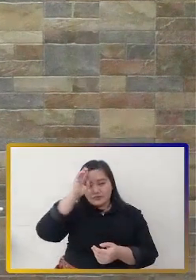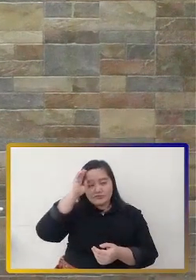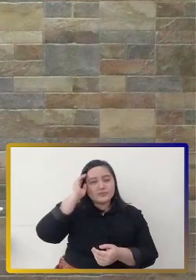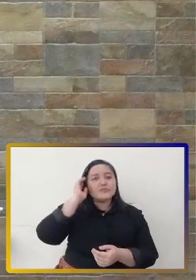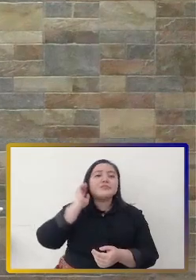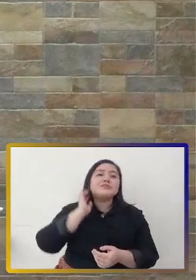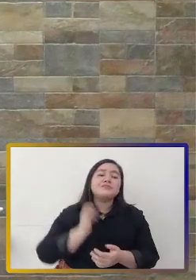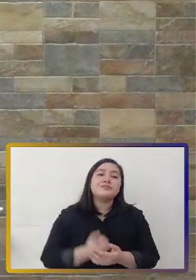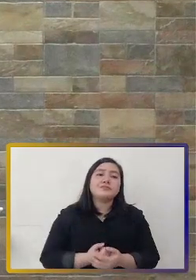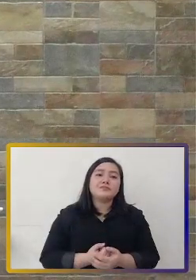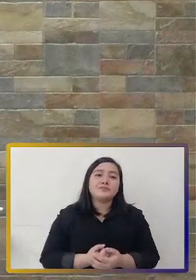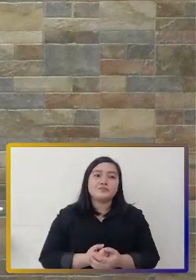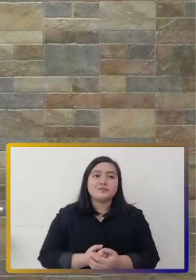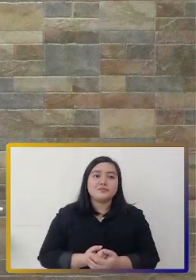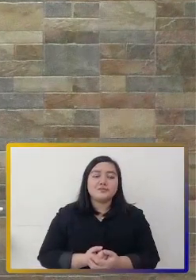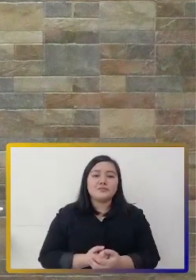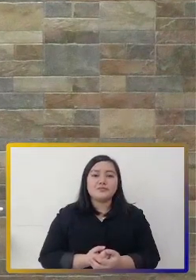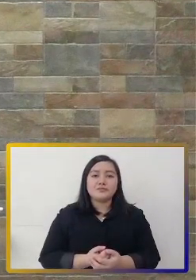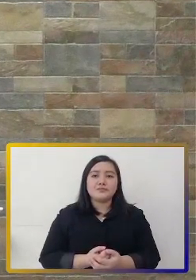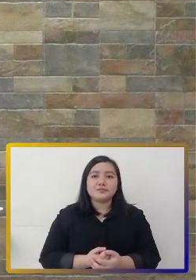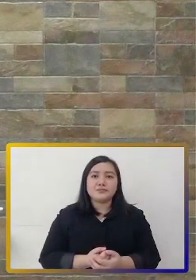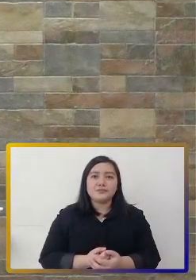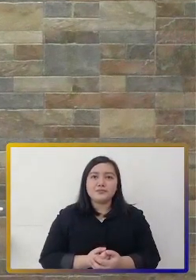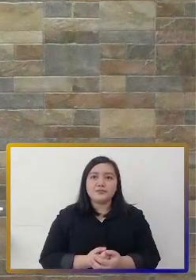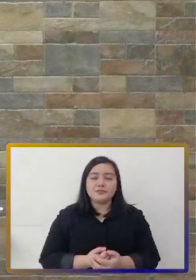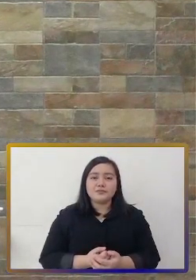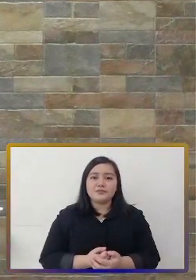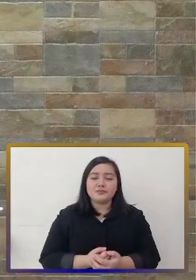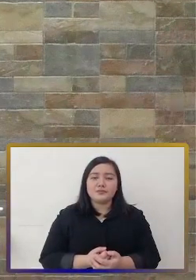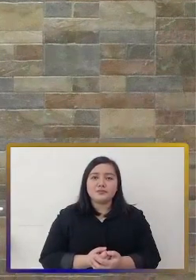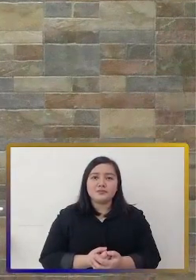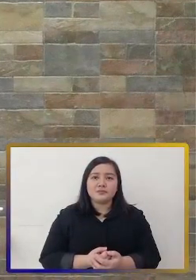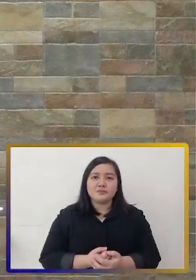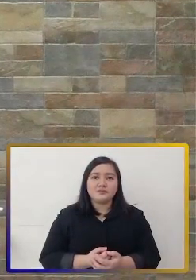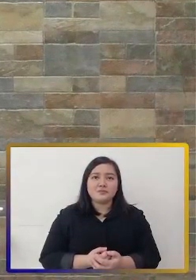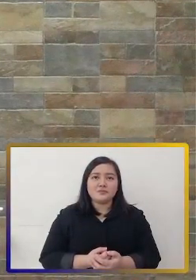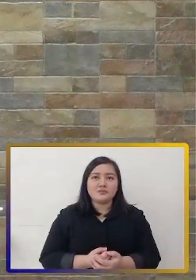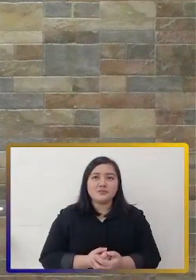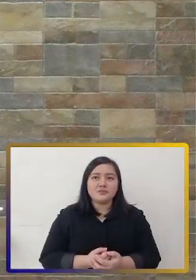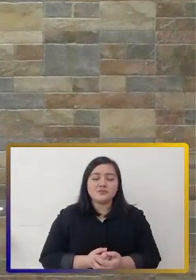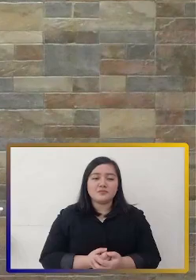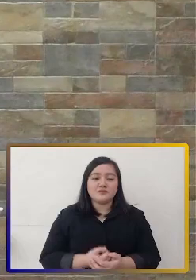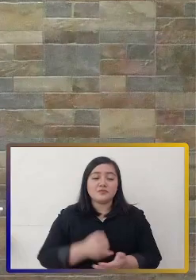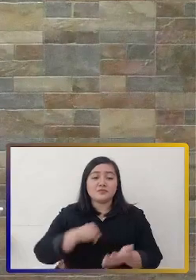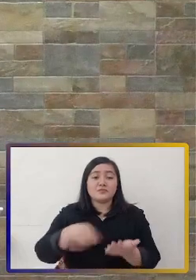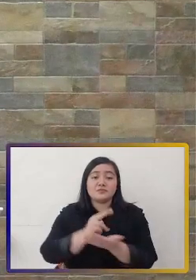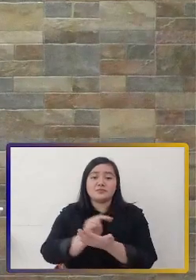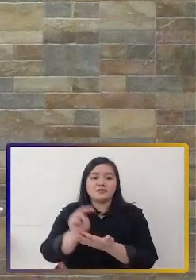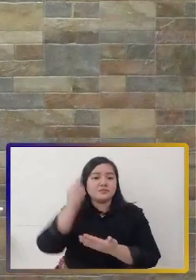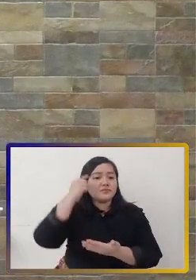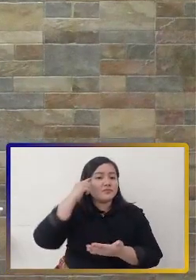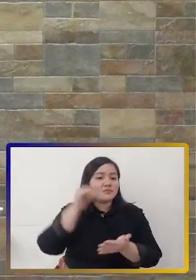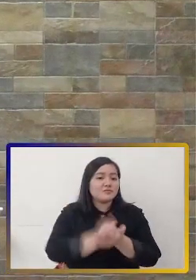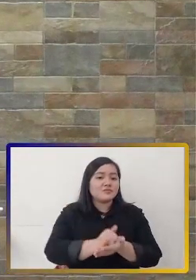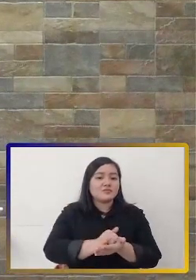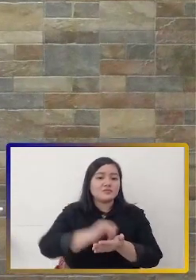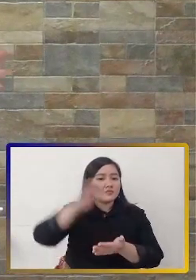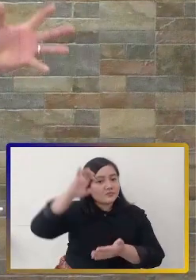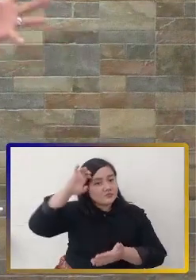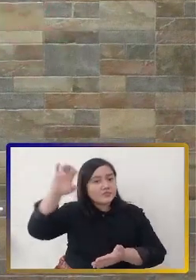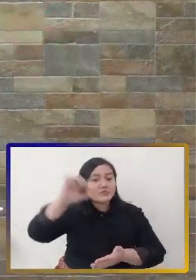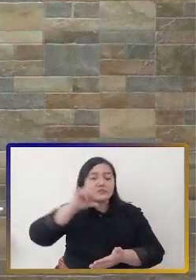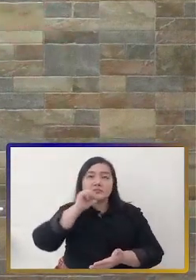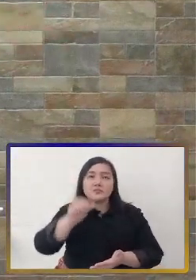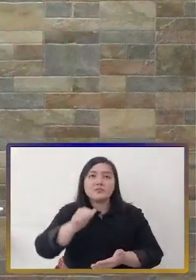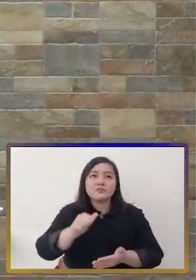again, inuulit ko mga kapatid, pinresent niya. You see, behold the Lamb of God which taketh away the sins of the world. And then